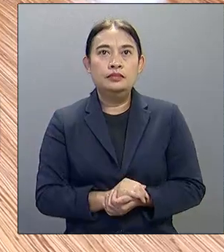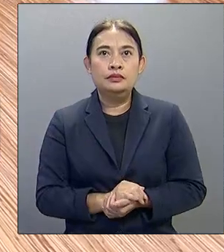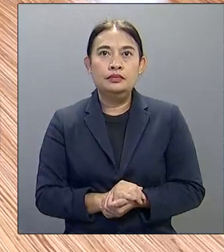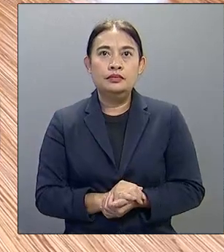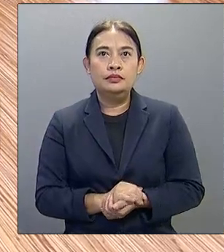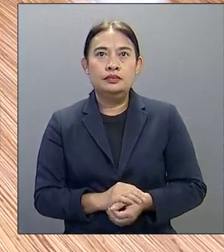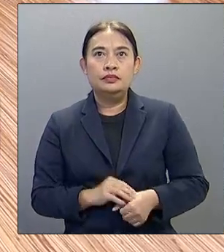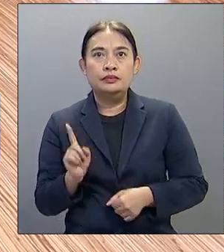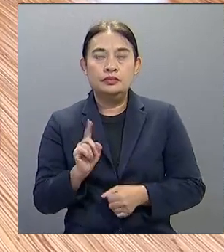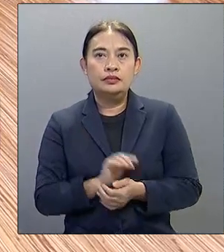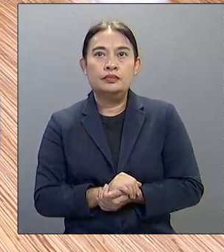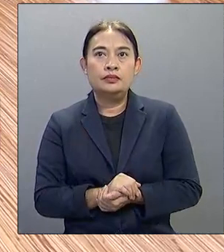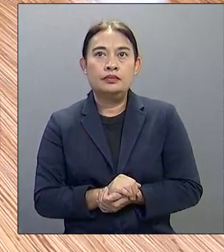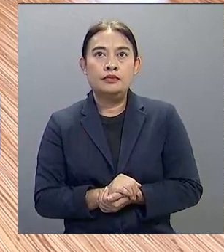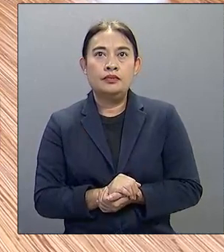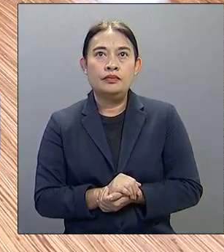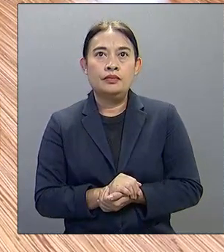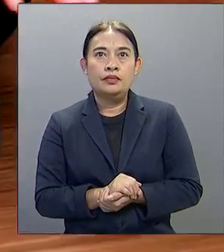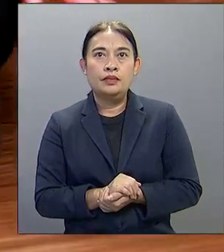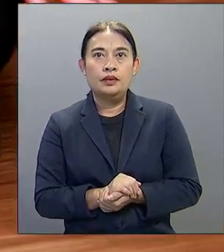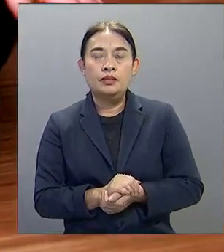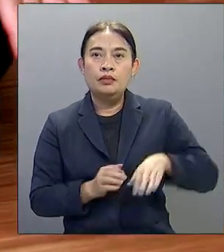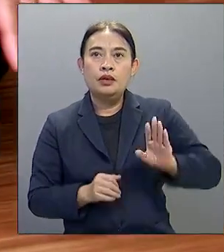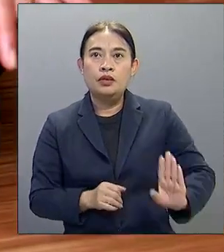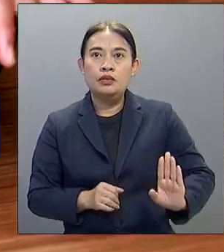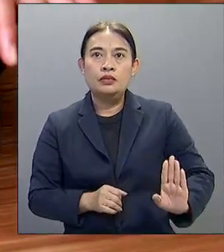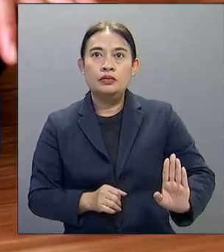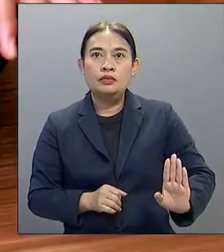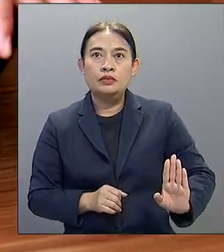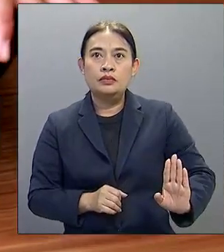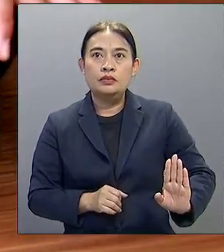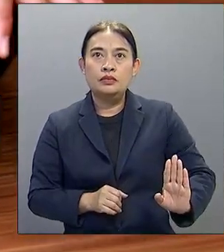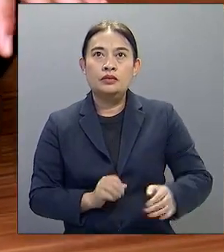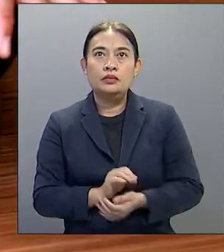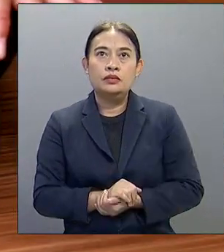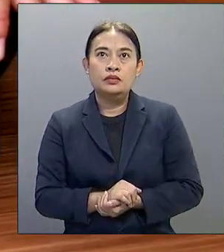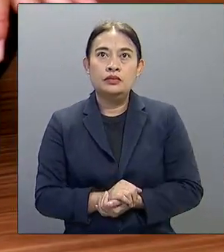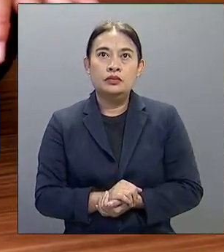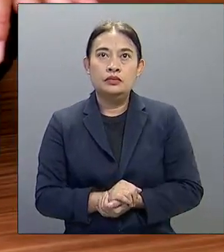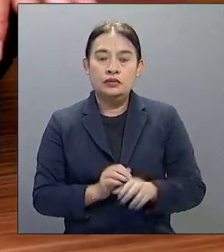ามืออีกข้างกดไว้ที่เข่าแล้วก็ดึงเท้าเราแล้วพร้อมกับกดเข่าเราลง